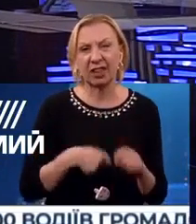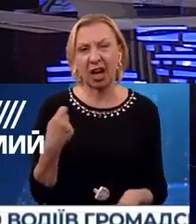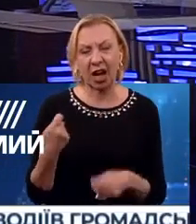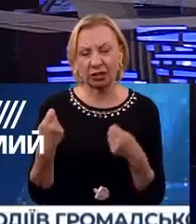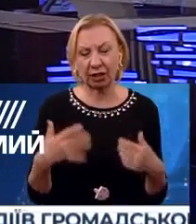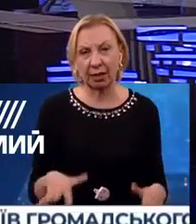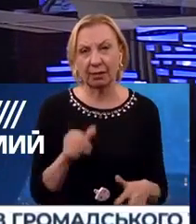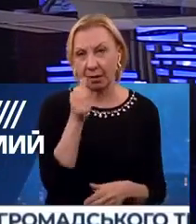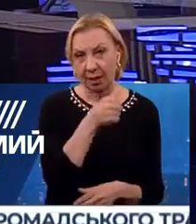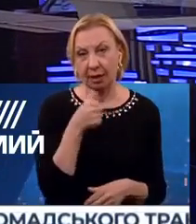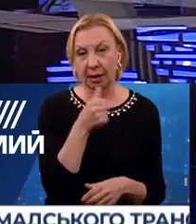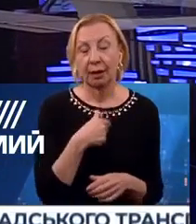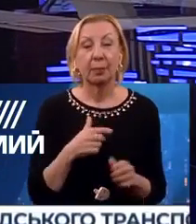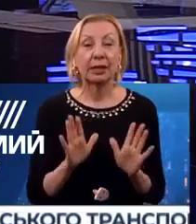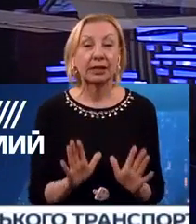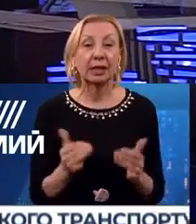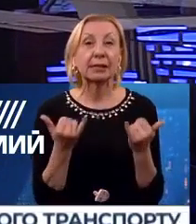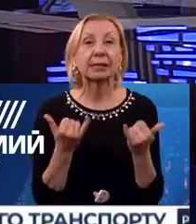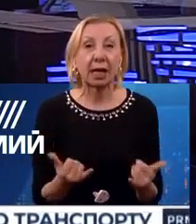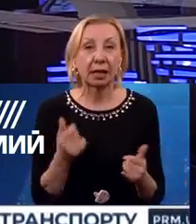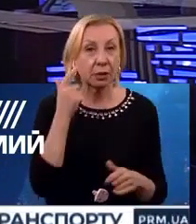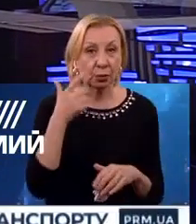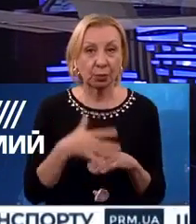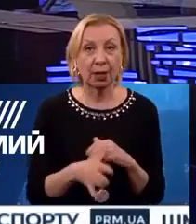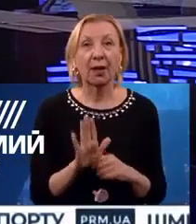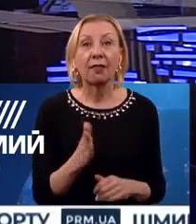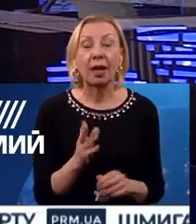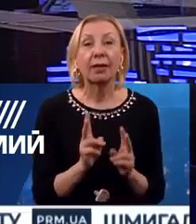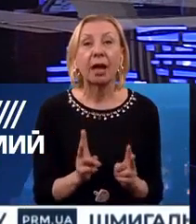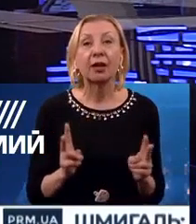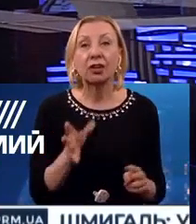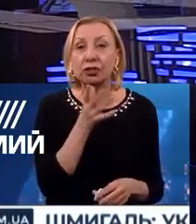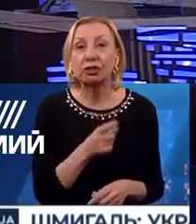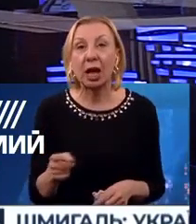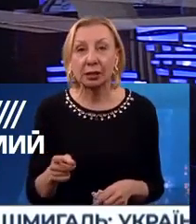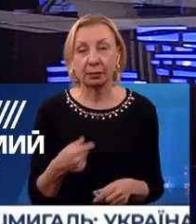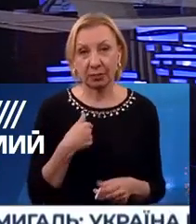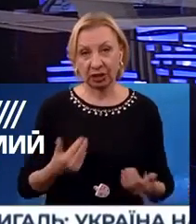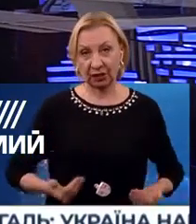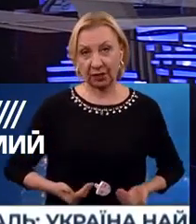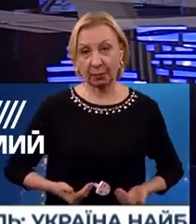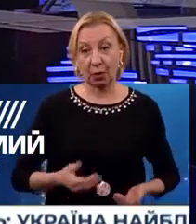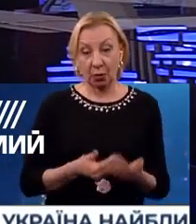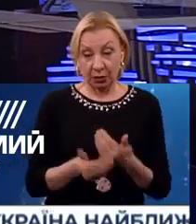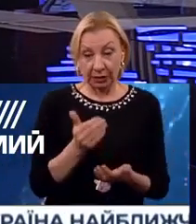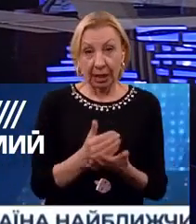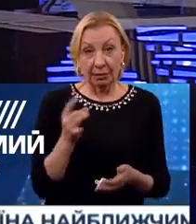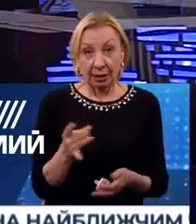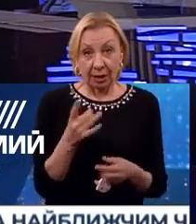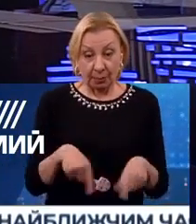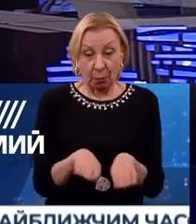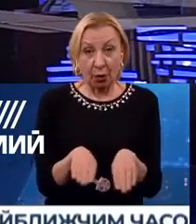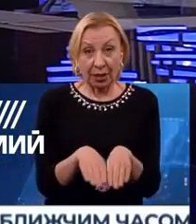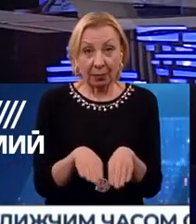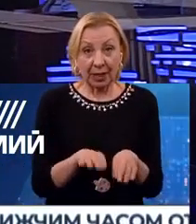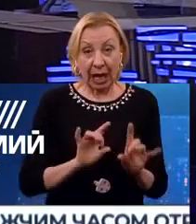ми сьогодні лише з часом розуміємо, в який час ми живемо. Ми живемо фактично в час, останній раз подібна епідемія